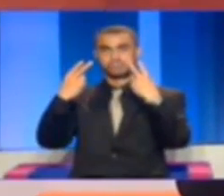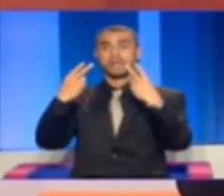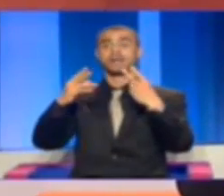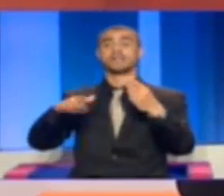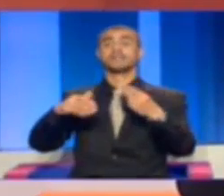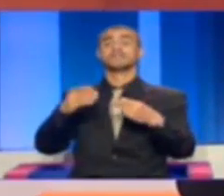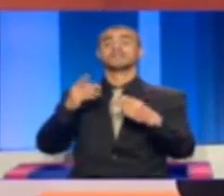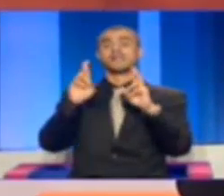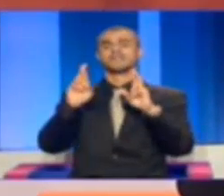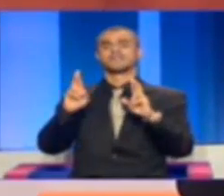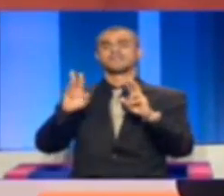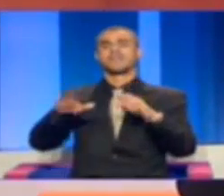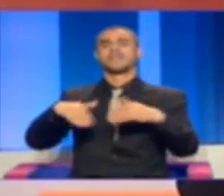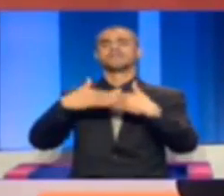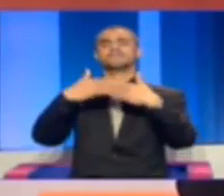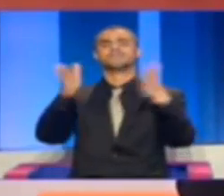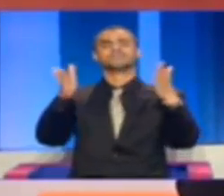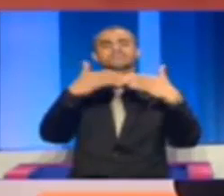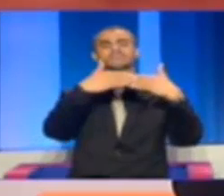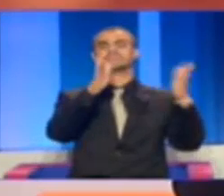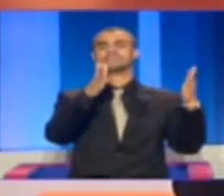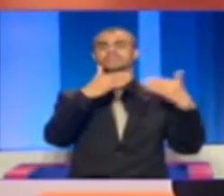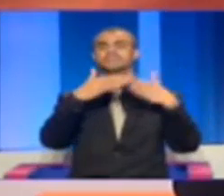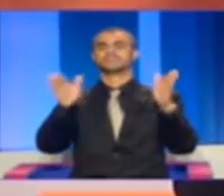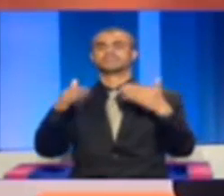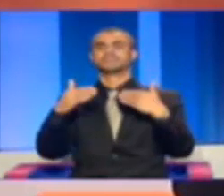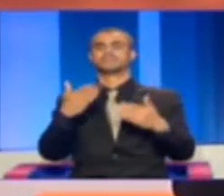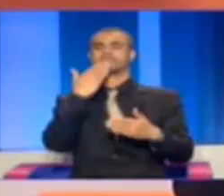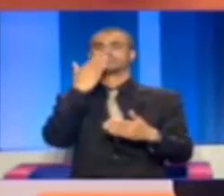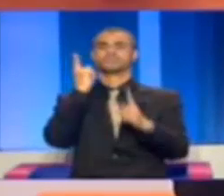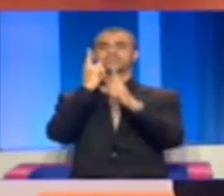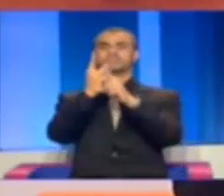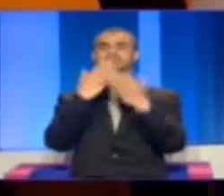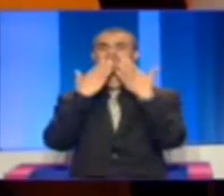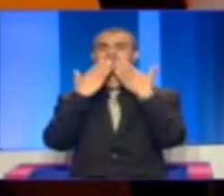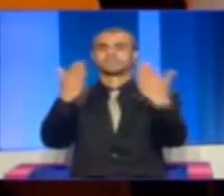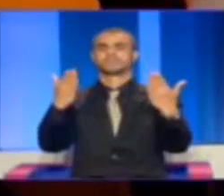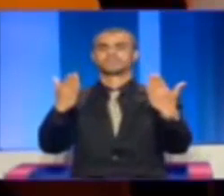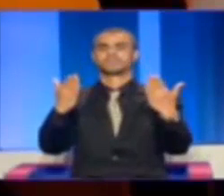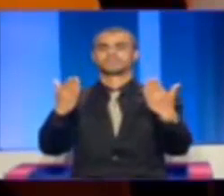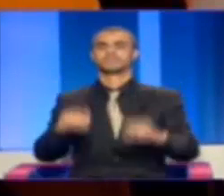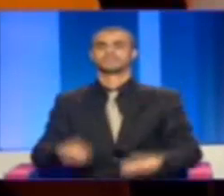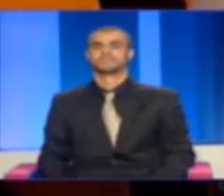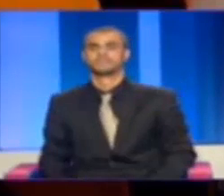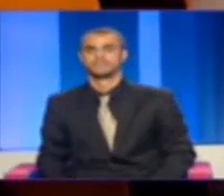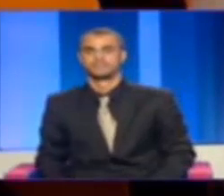تتوسع قاعدة ولوجهم للإعلام. نلقاكم جميعا بخير.